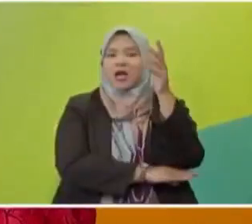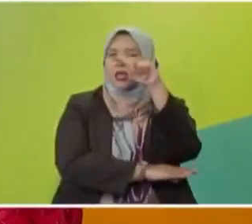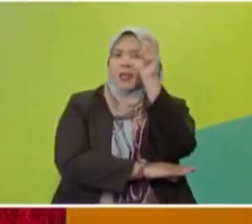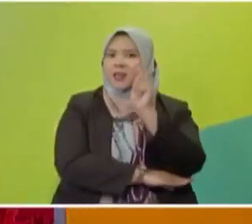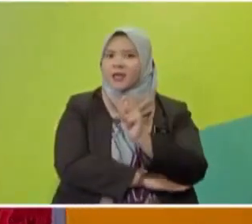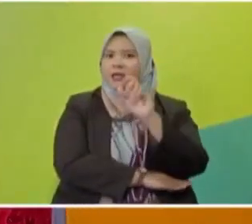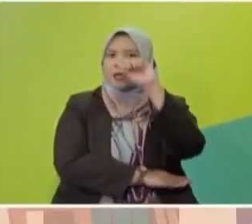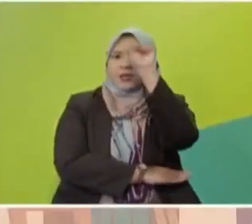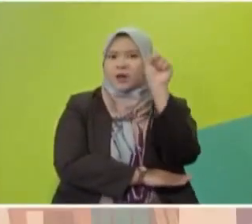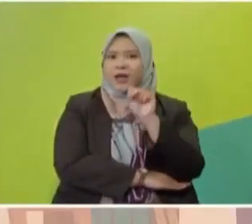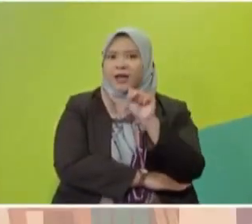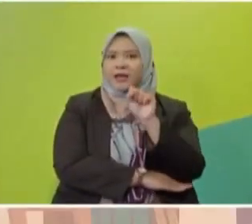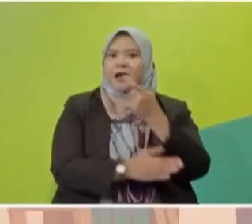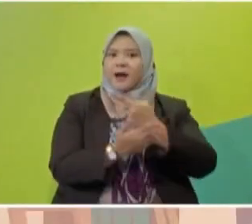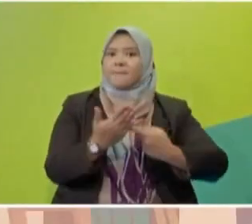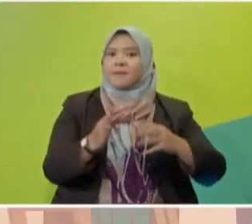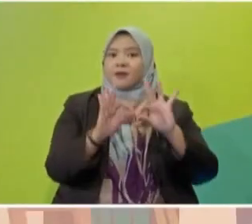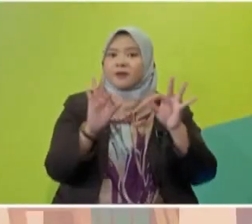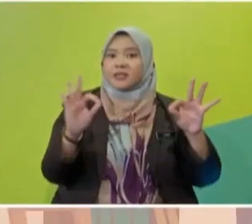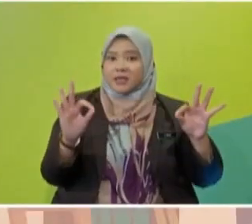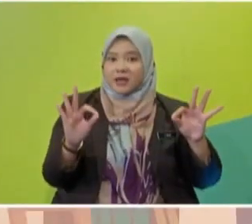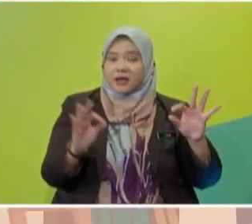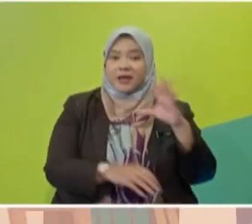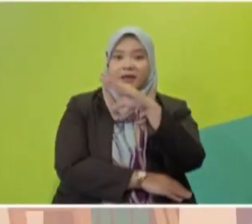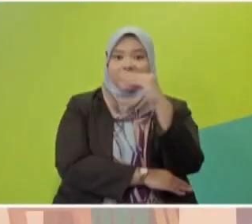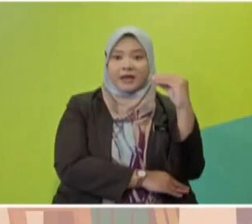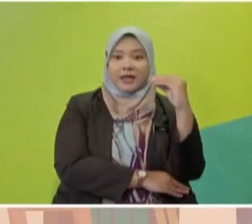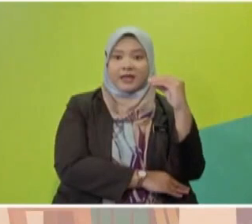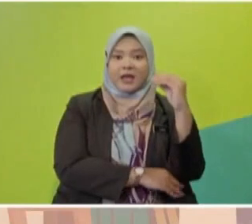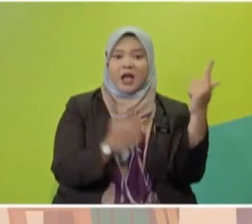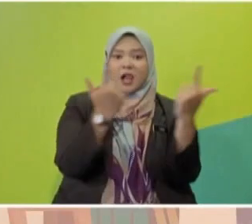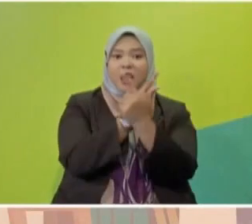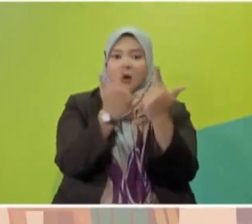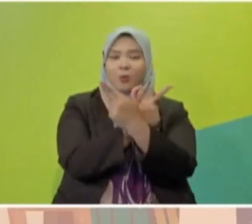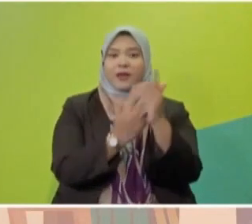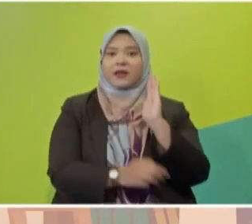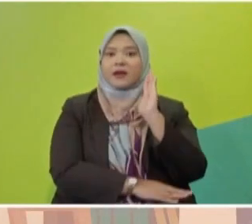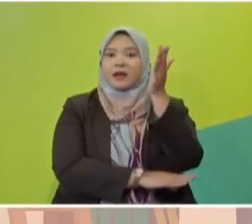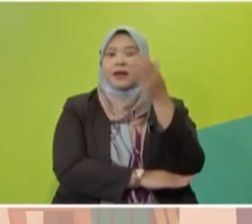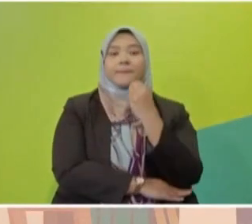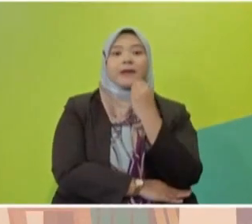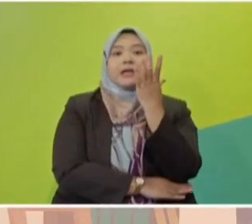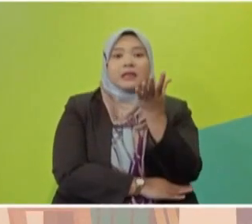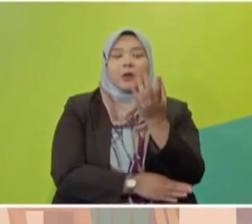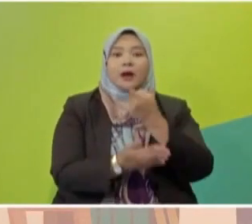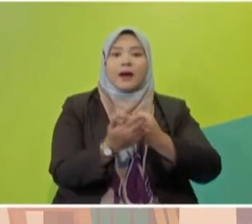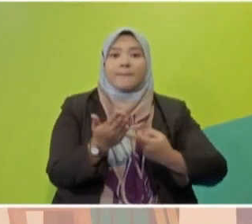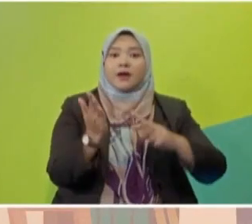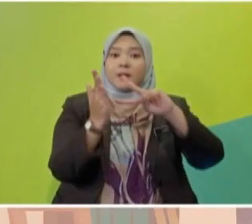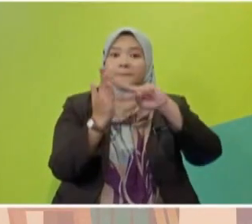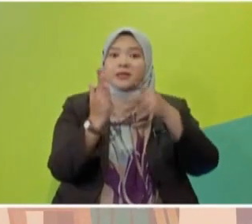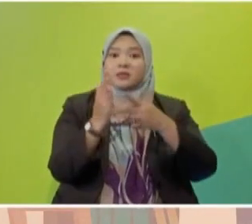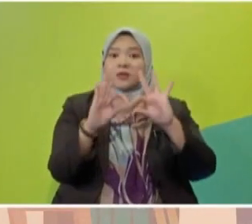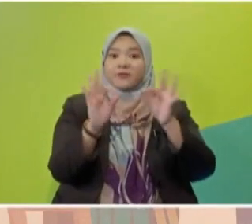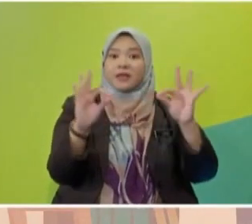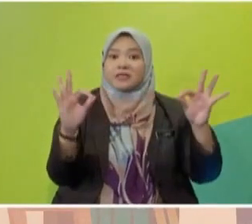mulakan sekarang. Ha, kita mulakan dengan kumpulan siapa? Kumpulan mana ni? Semut ke merpati? Kita mulakan dengan semut lah. Ya,